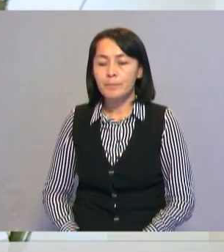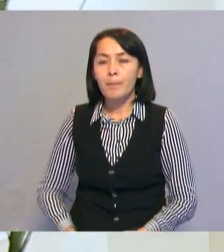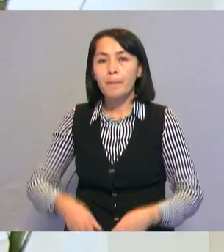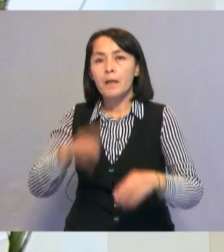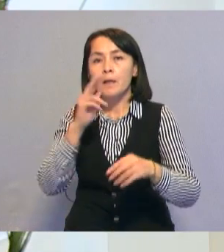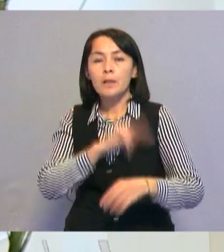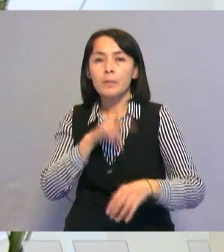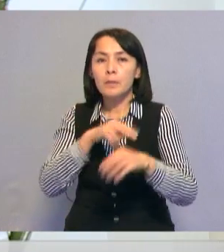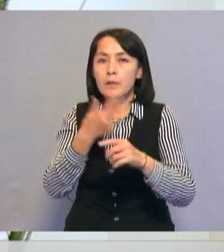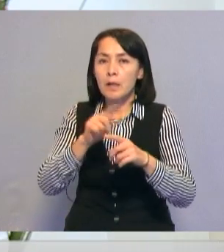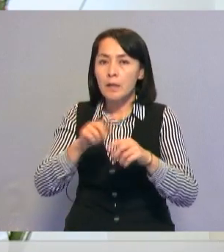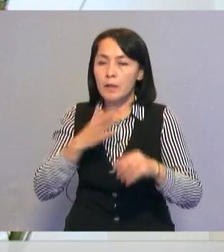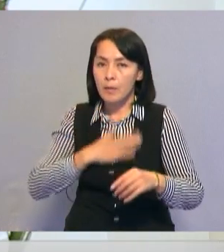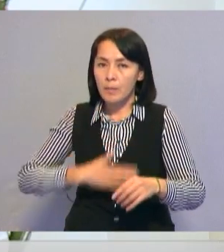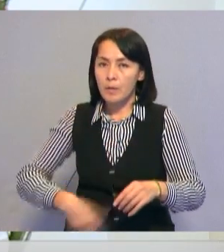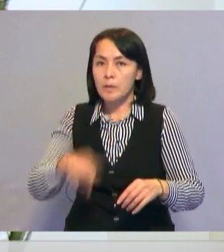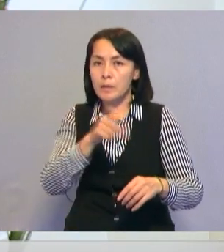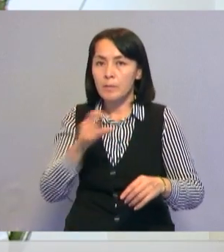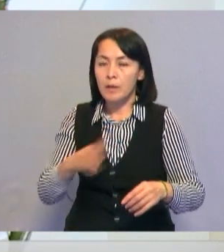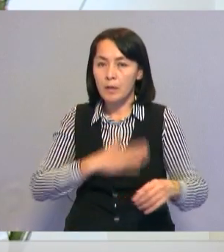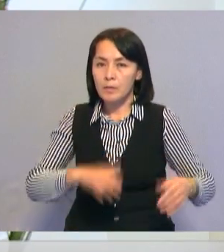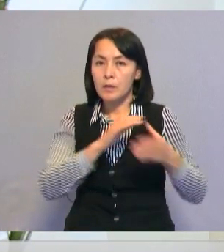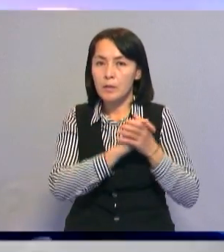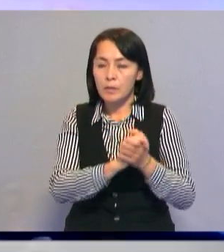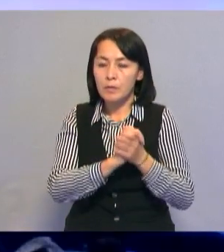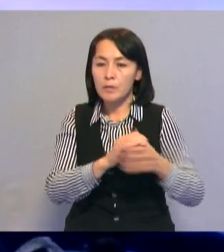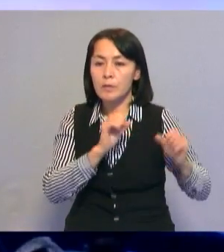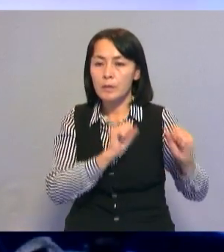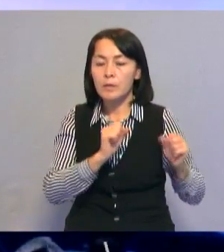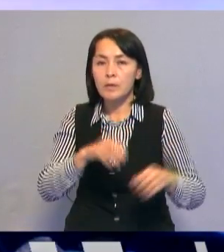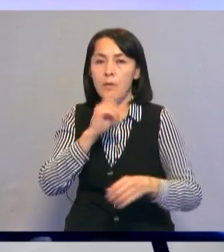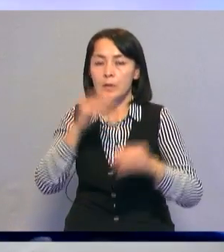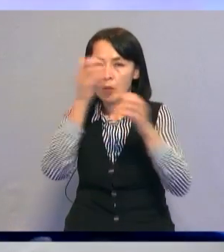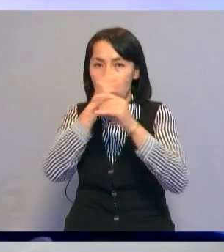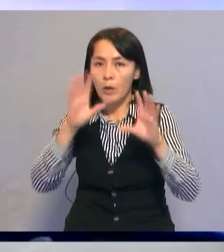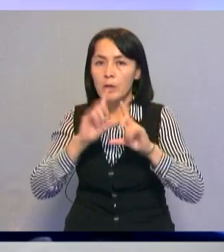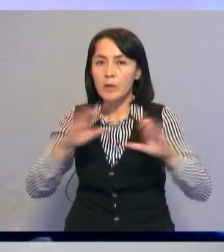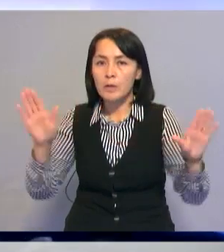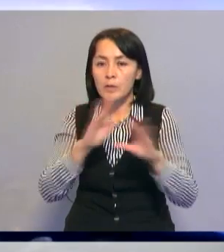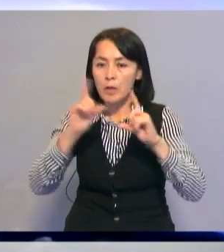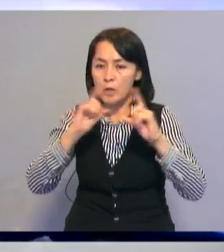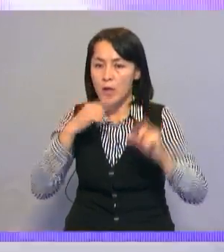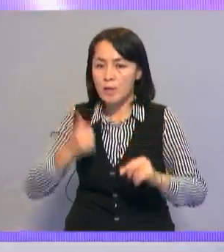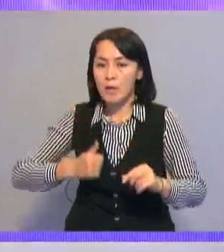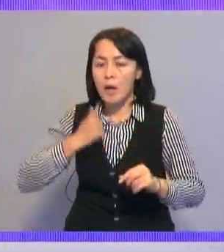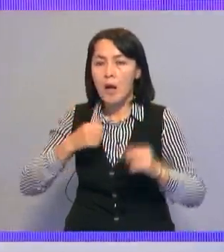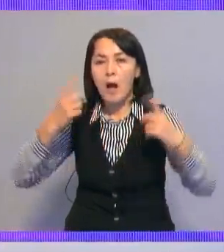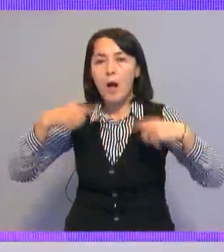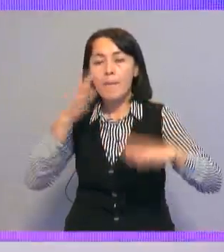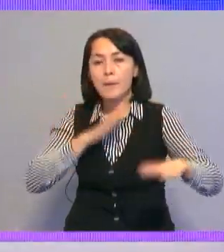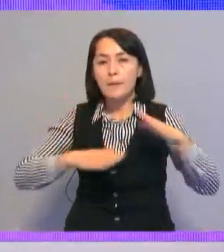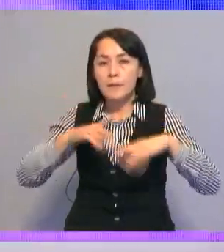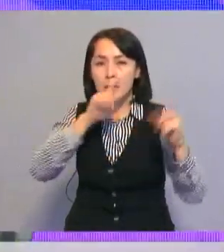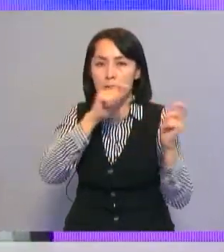Работа полицейского – это обеспечение общественного порядка и безопасности. Работники культуры исполнили песни и патриотические произведения, подняв